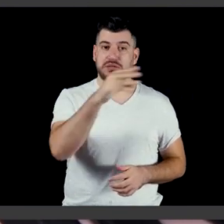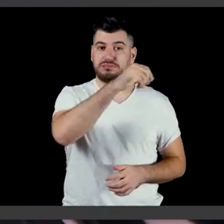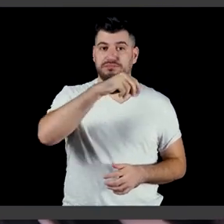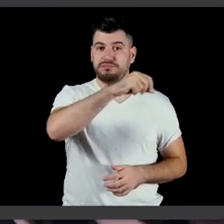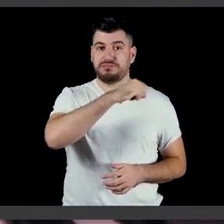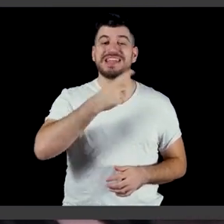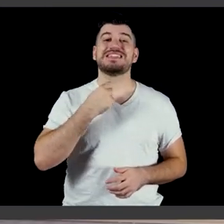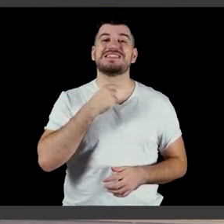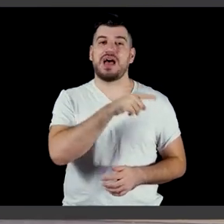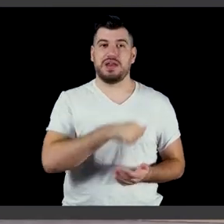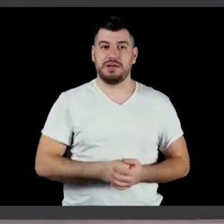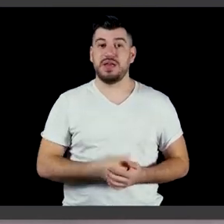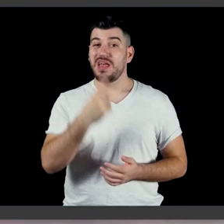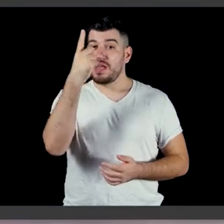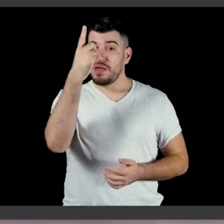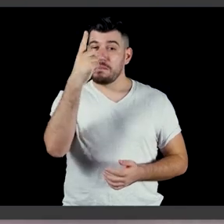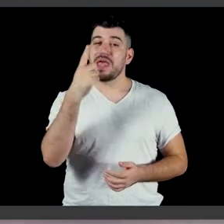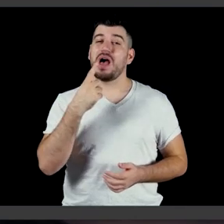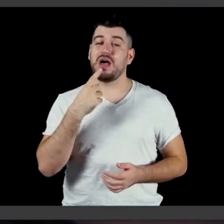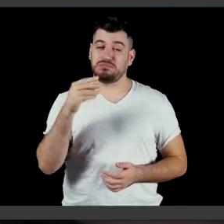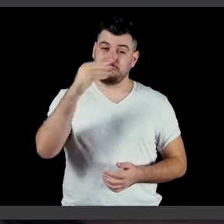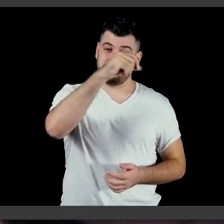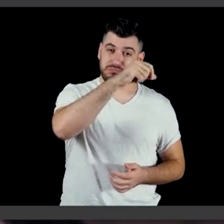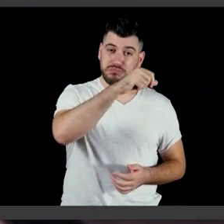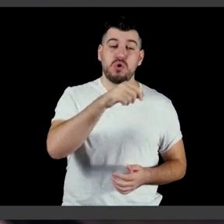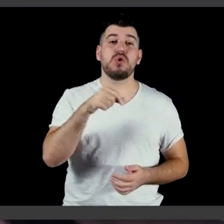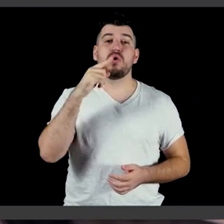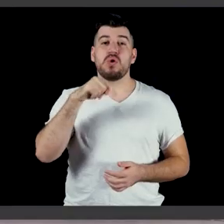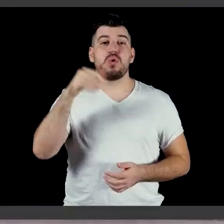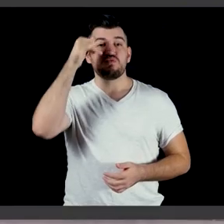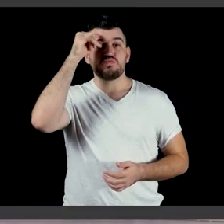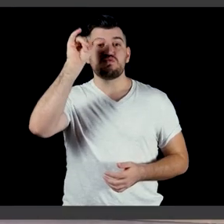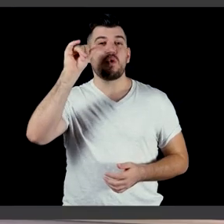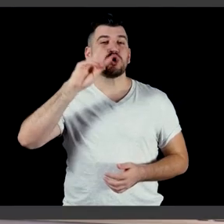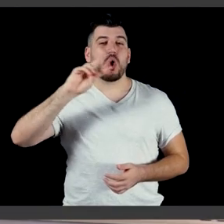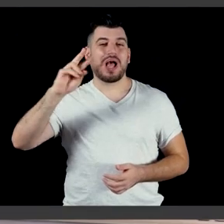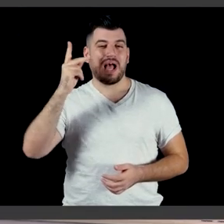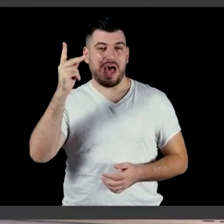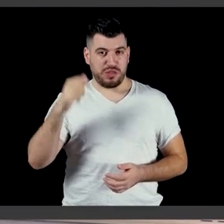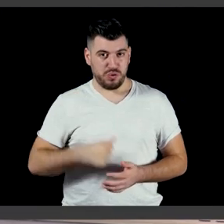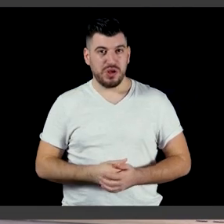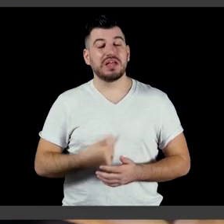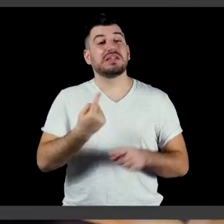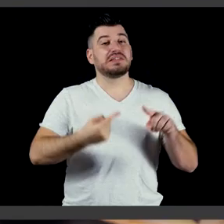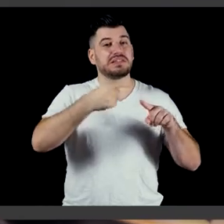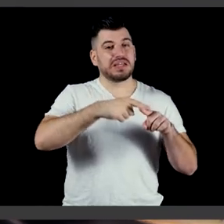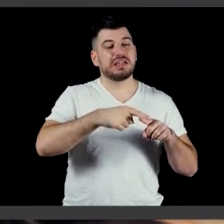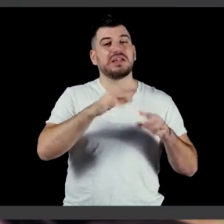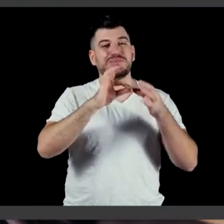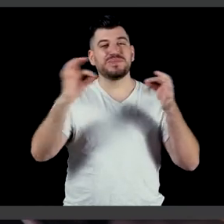1, 2, 3 πρέζες ζάχαρη. Μία πρέζα μόσχο κάριδο και περίπου ένα κουταλάκι του γλυκού